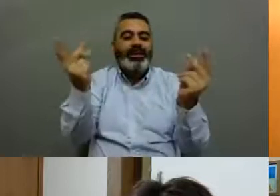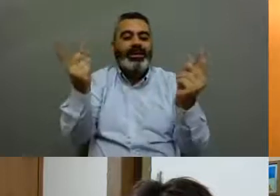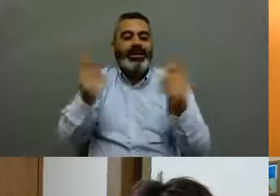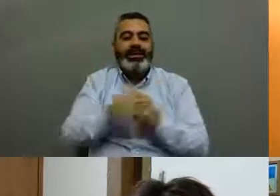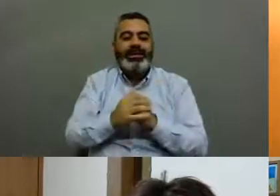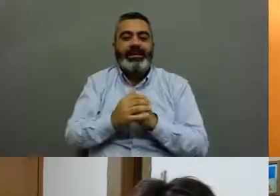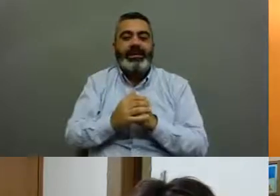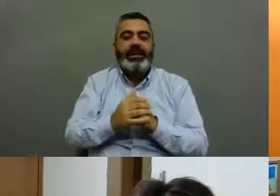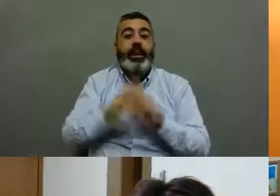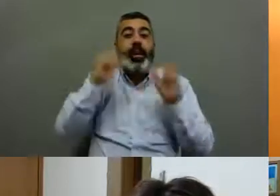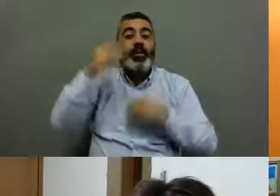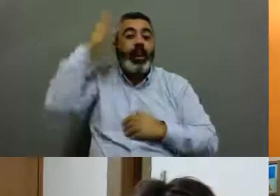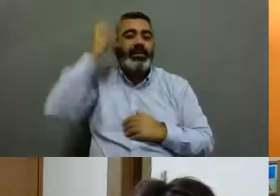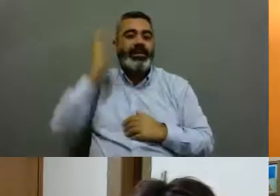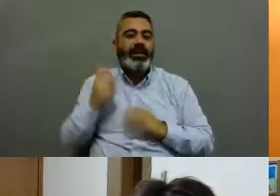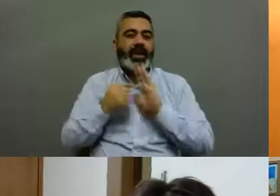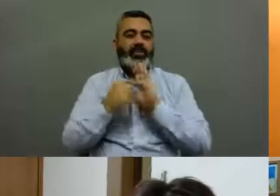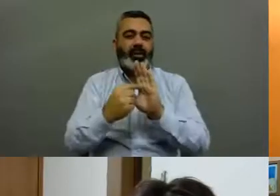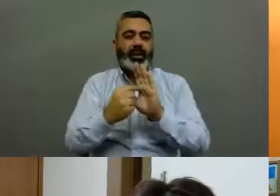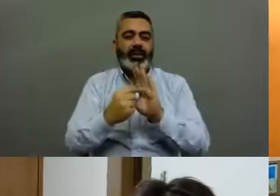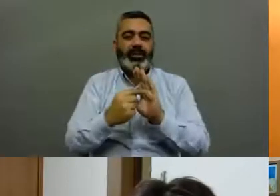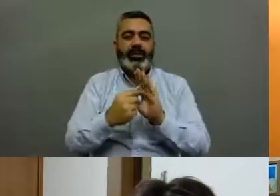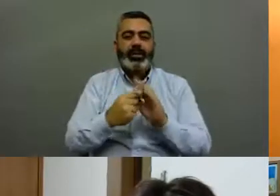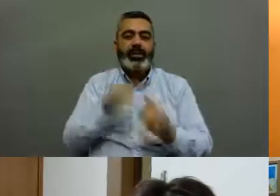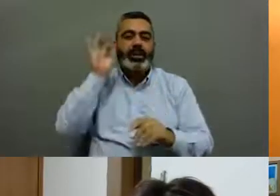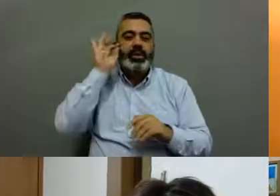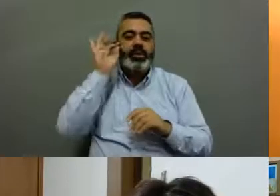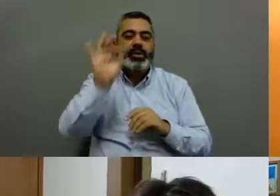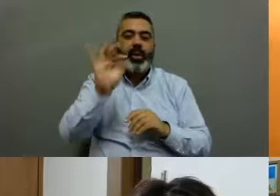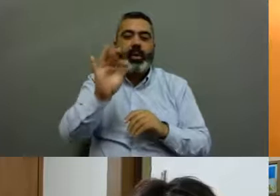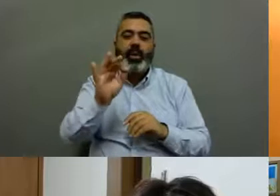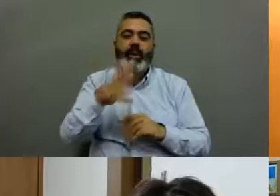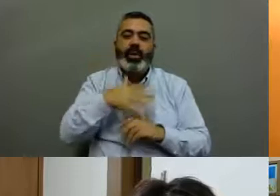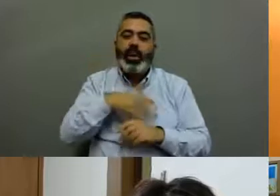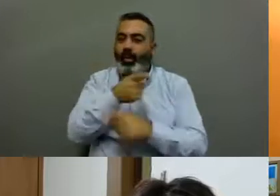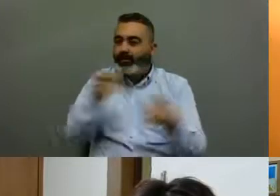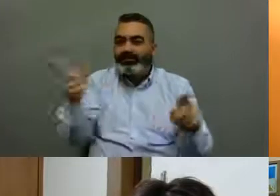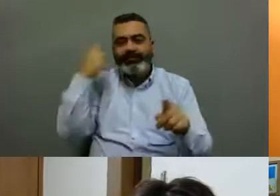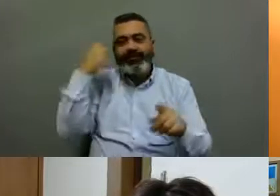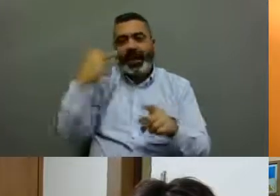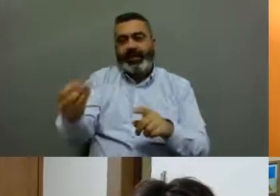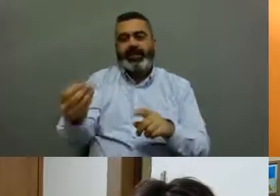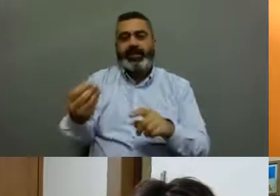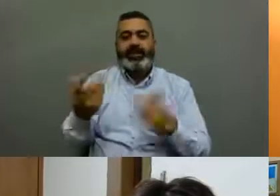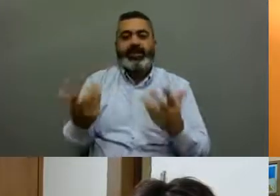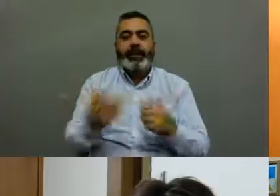με τον drag show συγκεκριμένα σε παρένθεση, για να τη φέρω πιο κοντά στη μνήμη και το κοινό μας. Θεωρώ πως